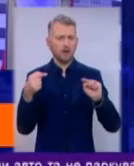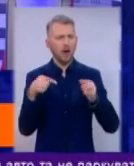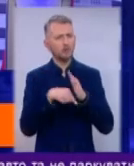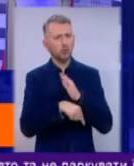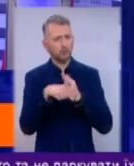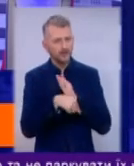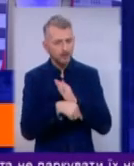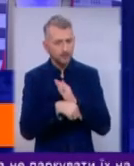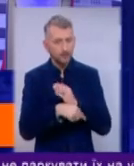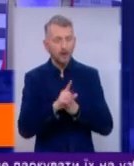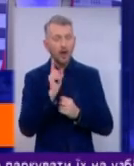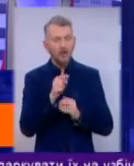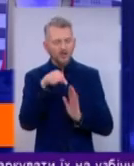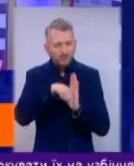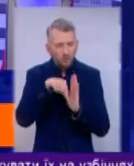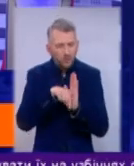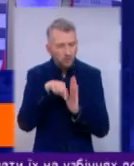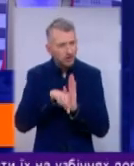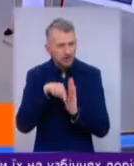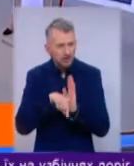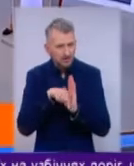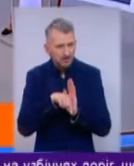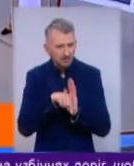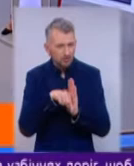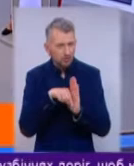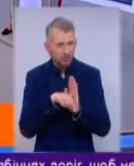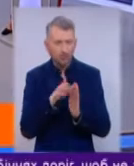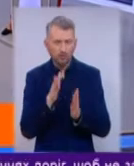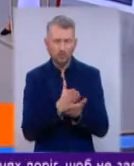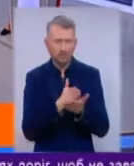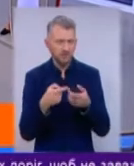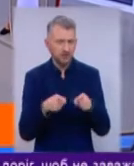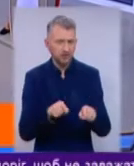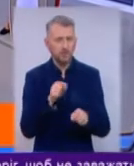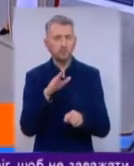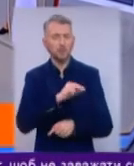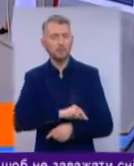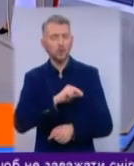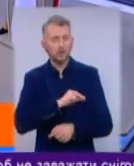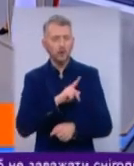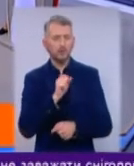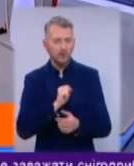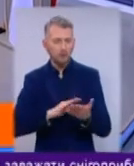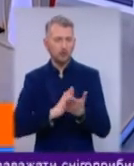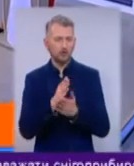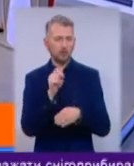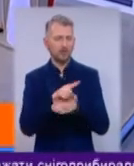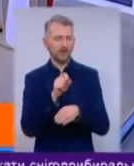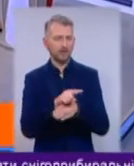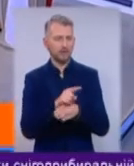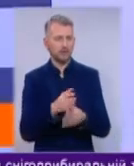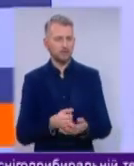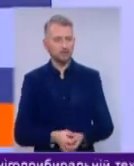антикорупційним, але внутрішня його сутність буде зовсім іншою. І він буде працювати за політичними вказівками.